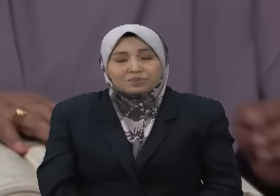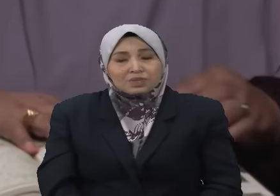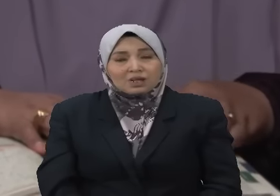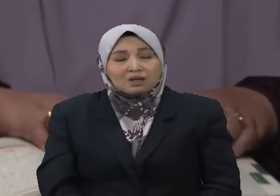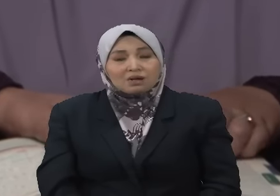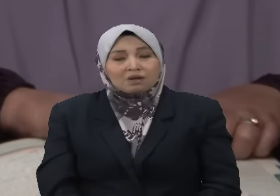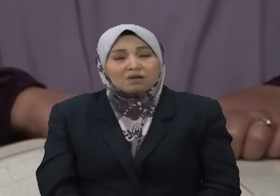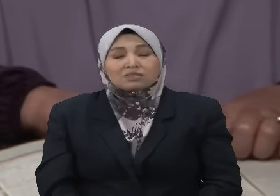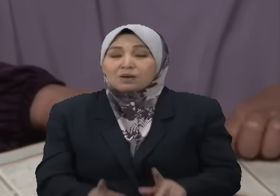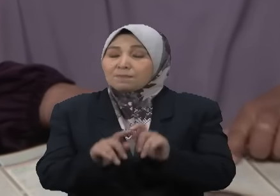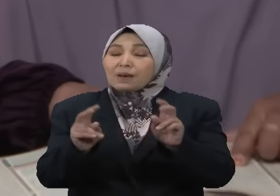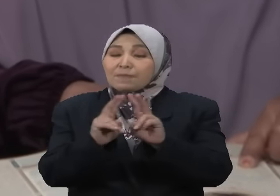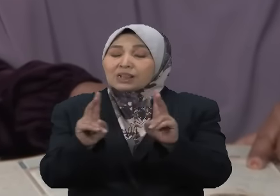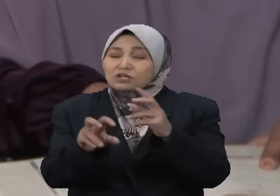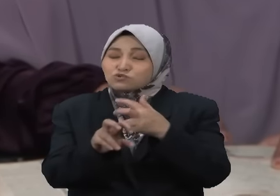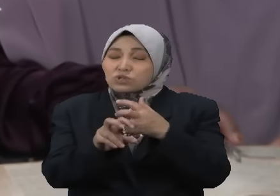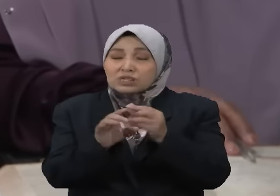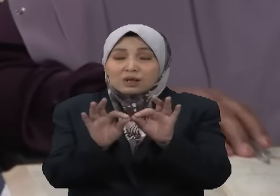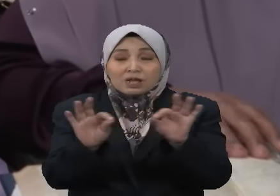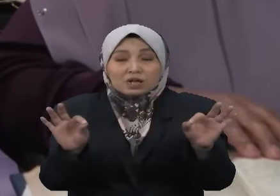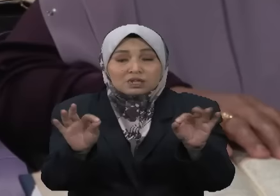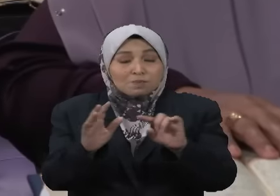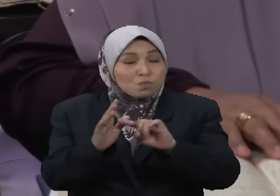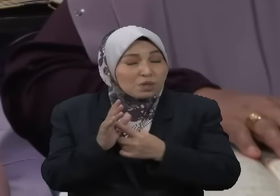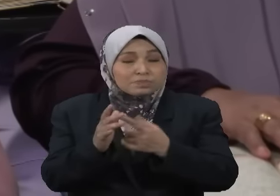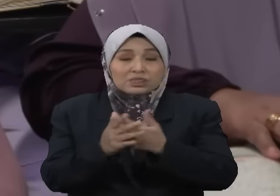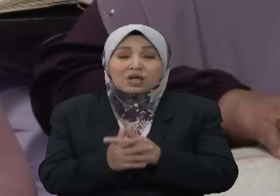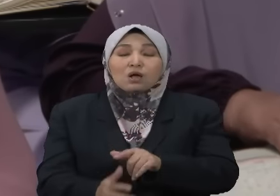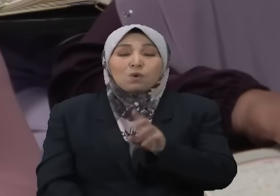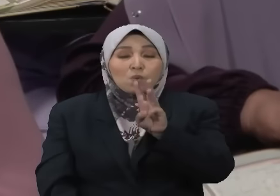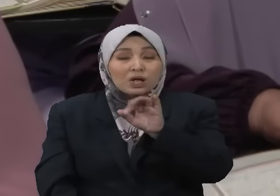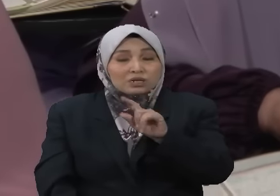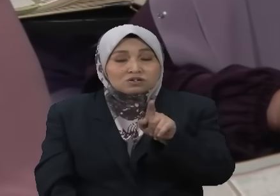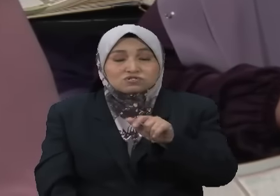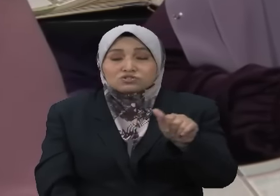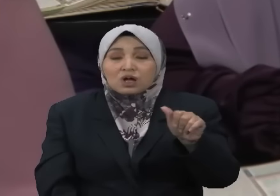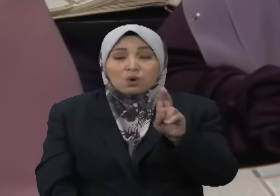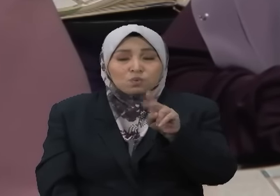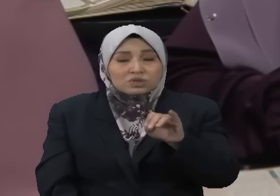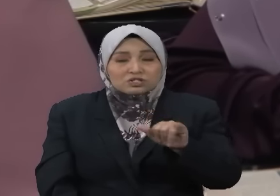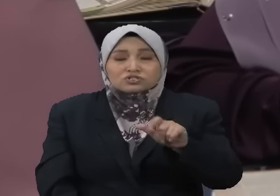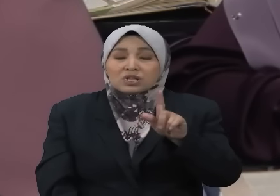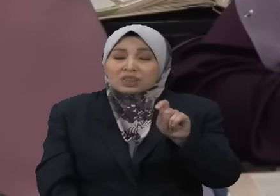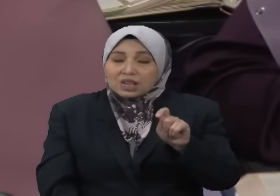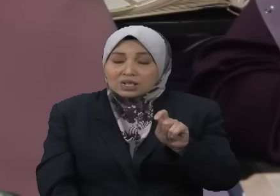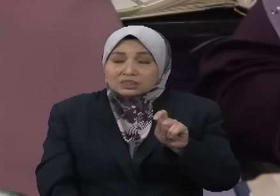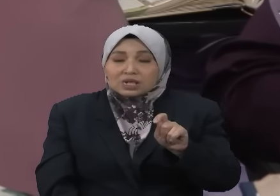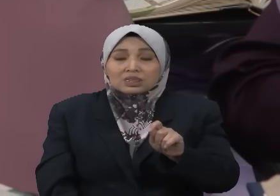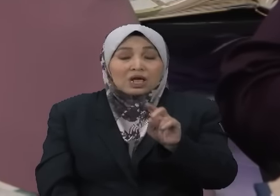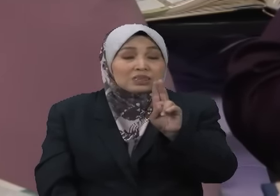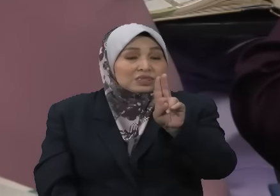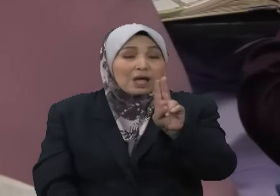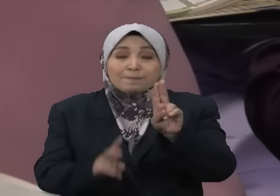tempat paling susah sekali dalam ayat ni hak mula-mula tadilah wa unzilat huruf ta